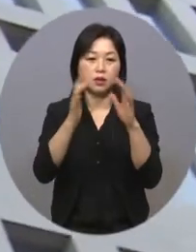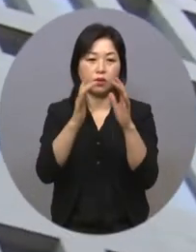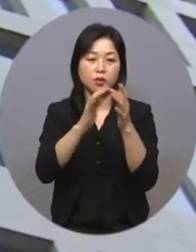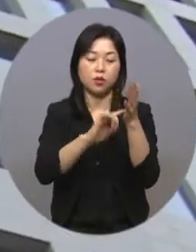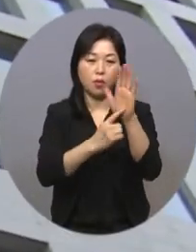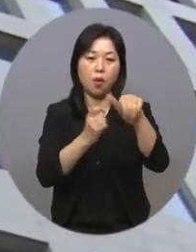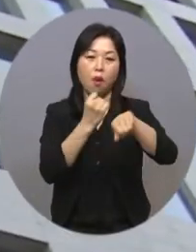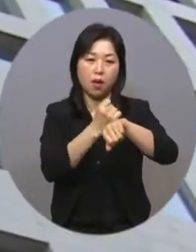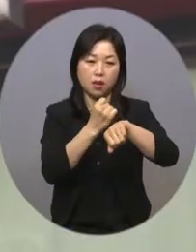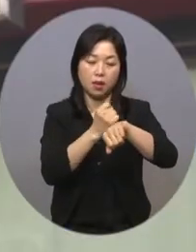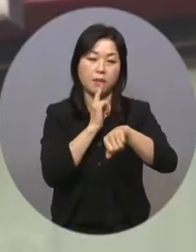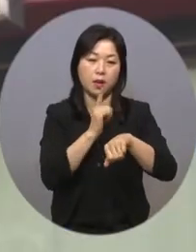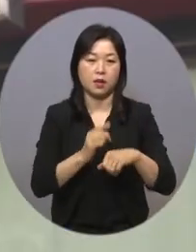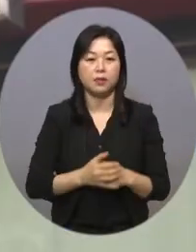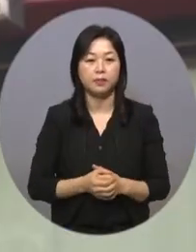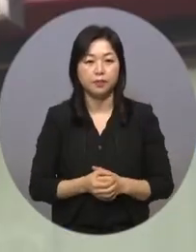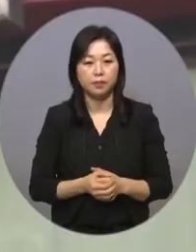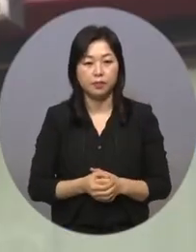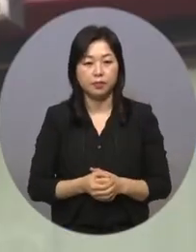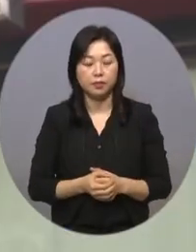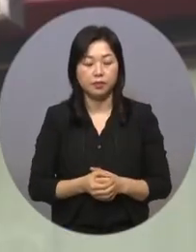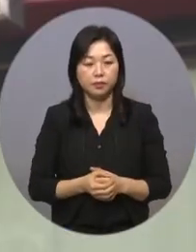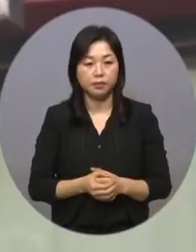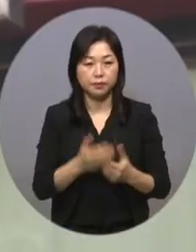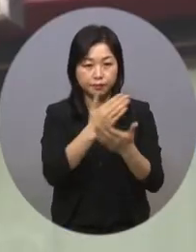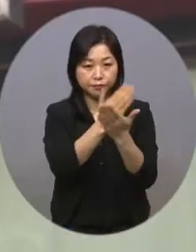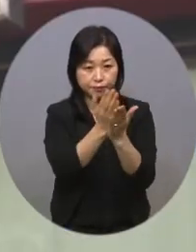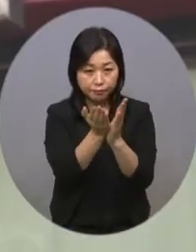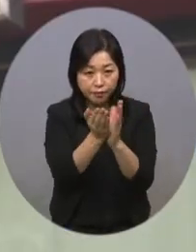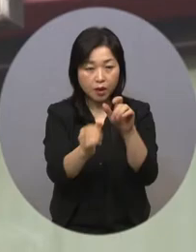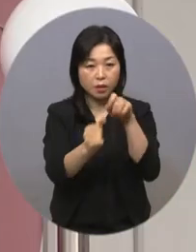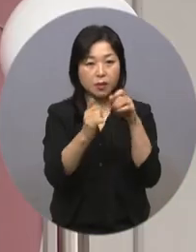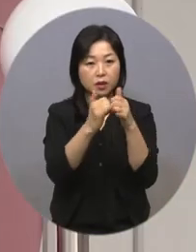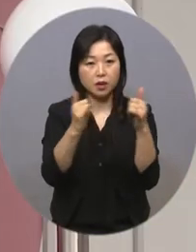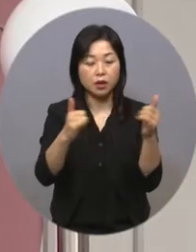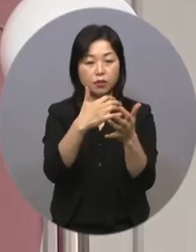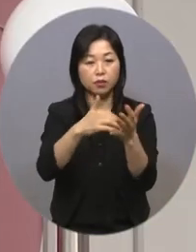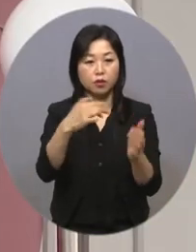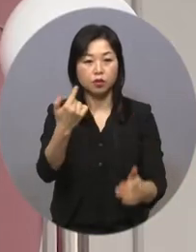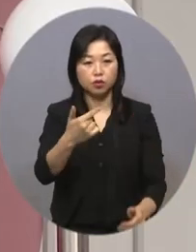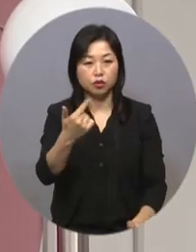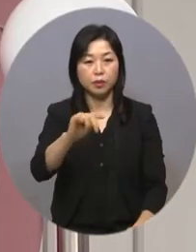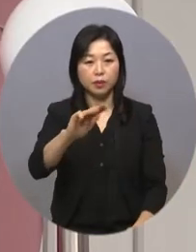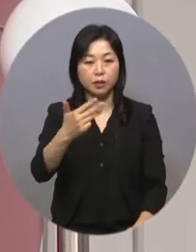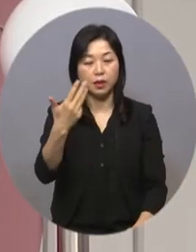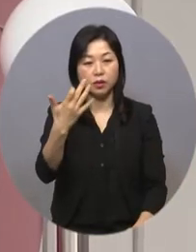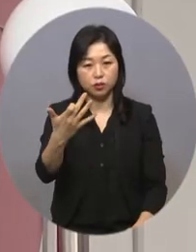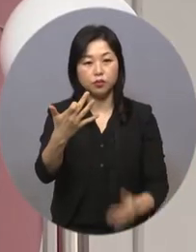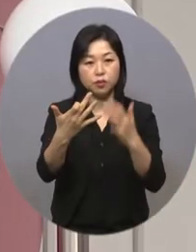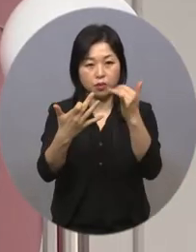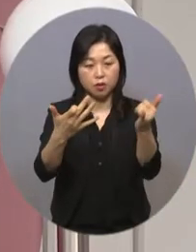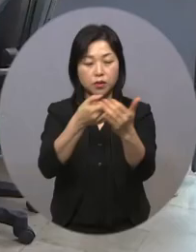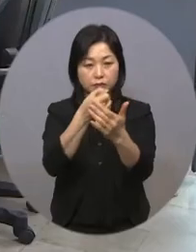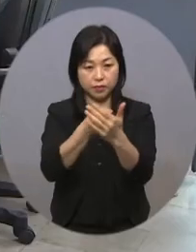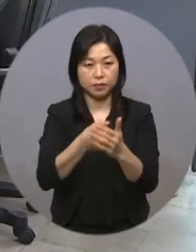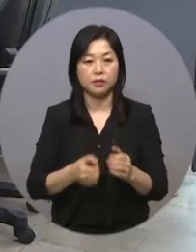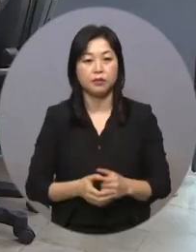밝혔습니다 올해 직급별 선박 인어는 총 6819 명으로 확정됐습니다